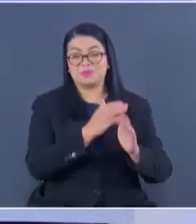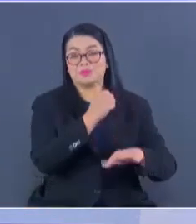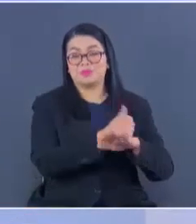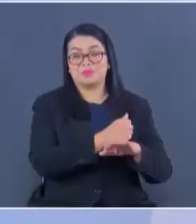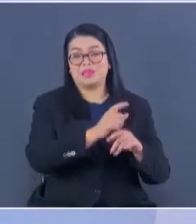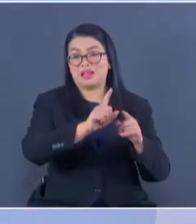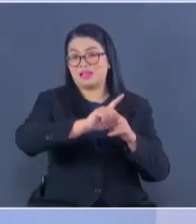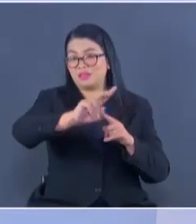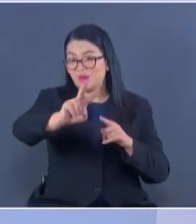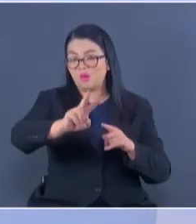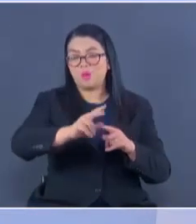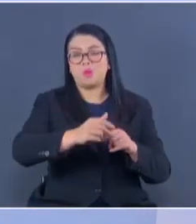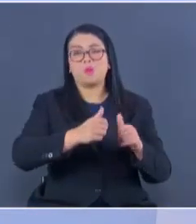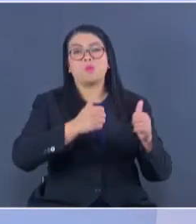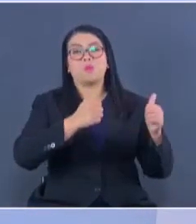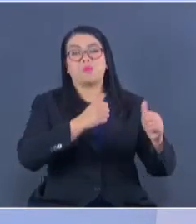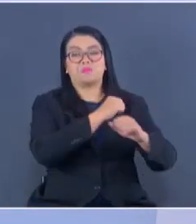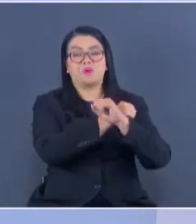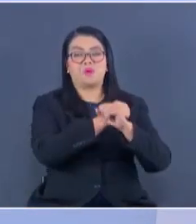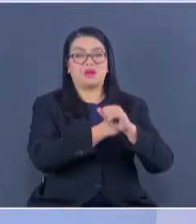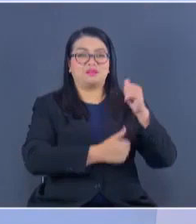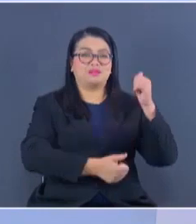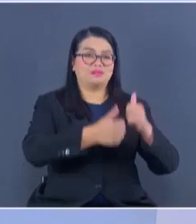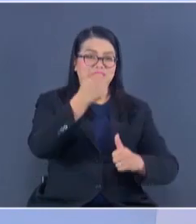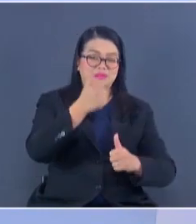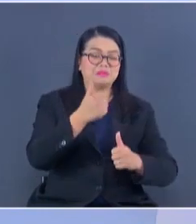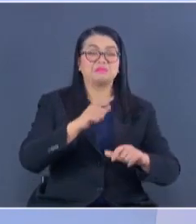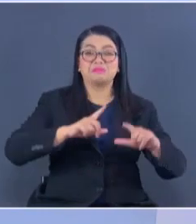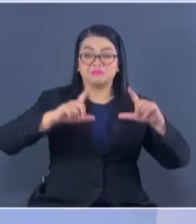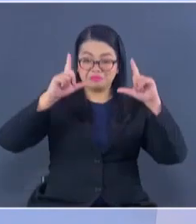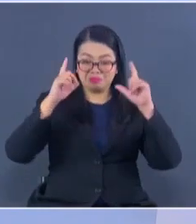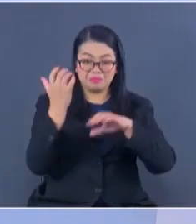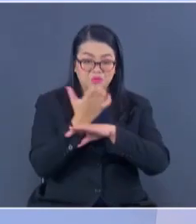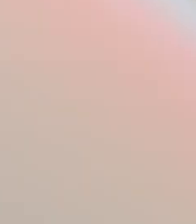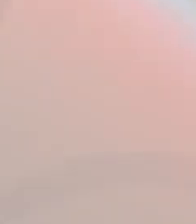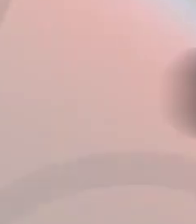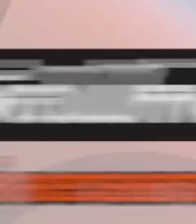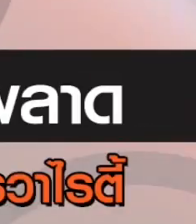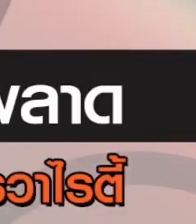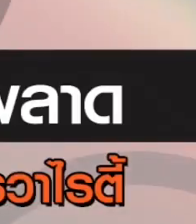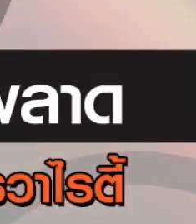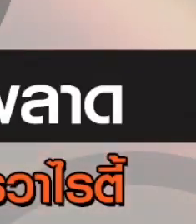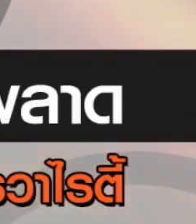สมัยที่2ต่อเนื่องกันแล้วนะป้องกันแชมป์ได้สำเร็จและรายการนี้รายการใหญ่ที่สุดในโลกแล้วล่ะครับ